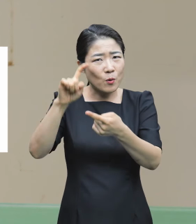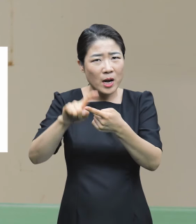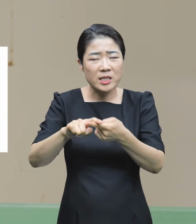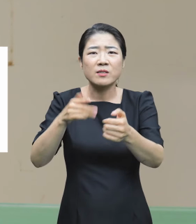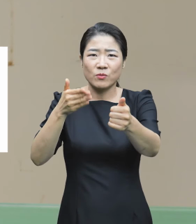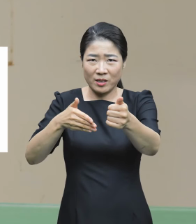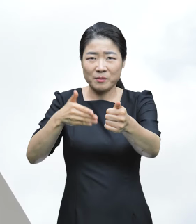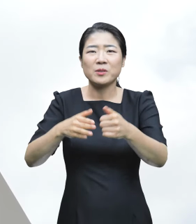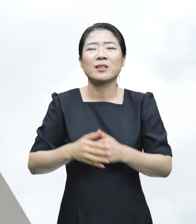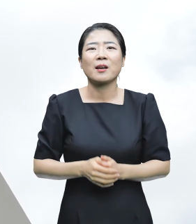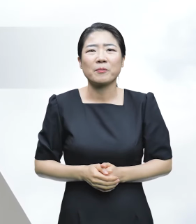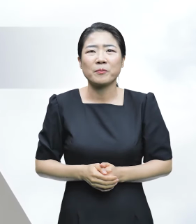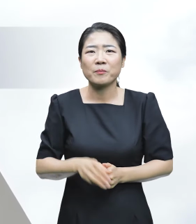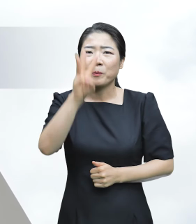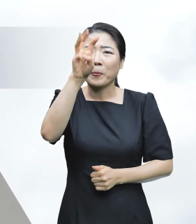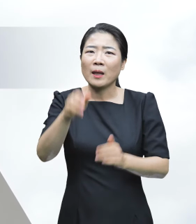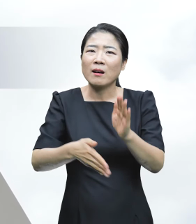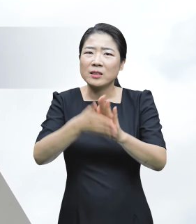바라겠습니다